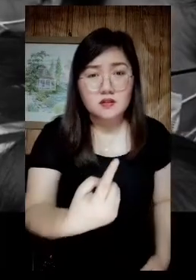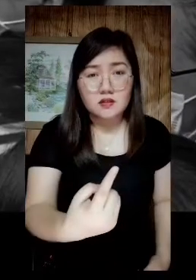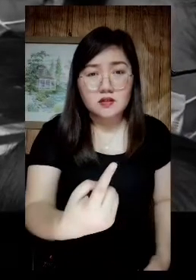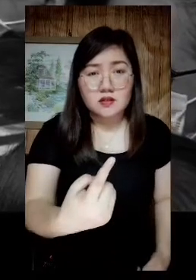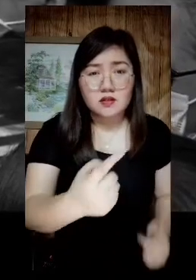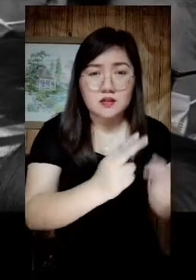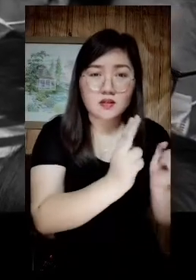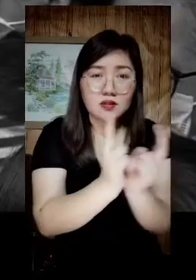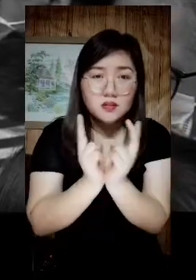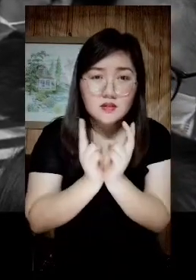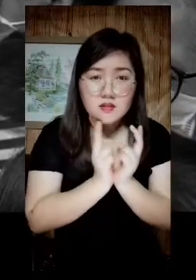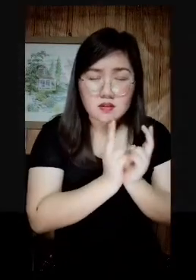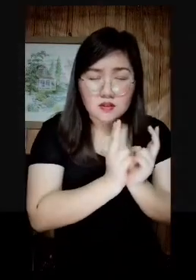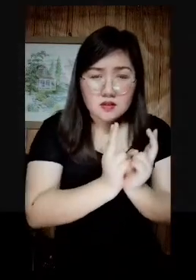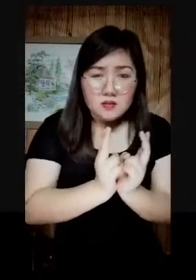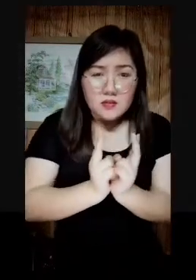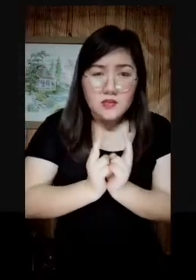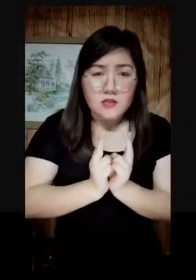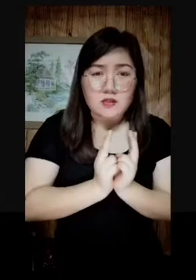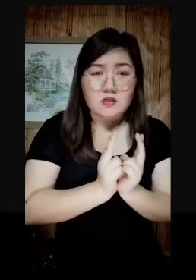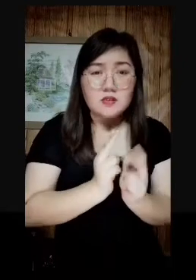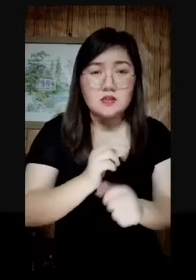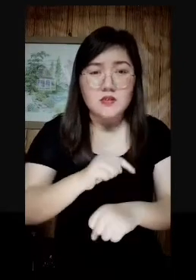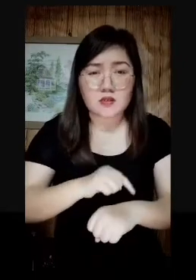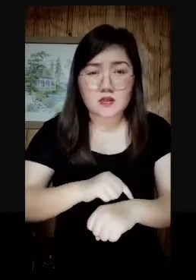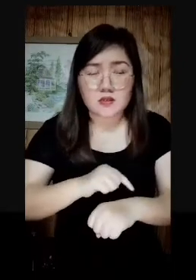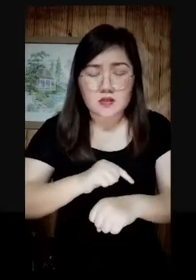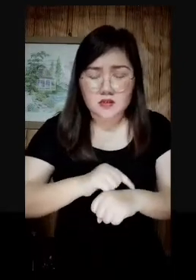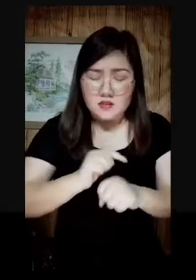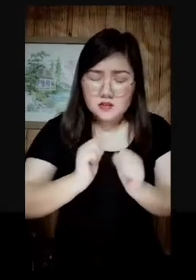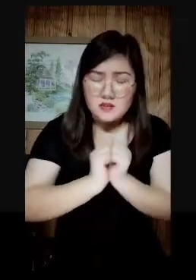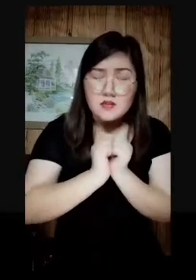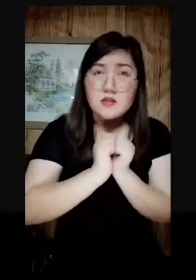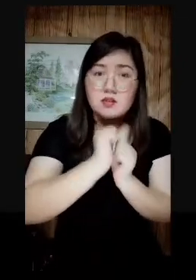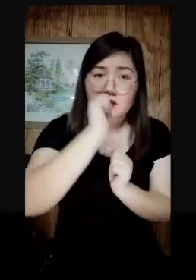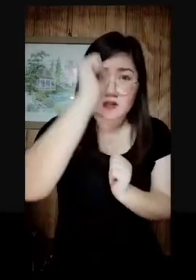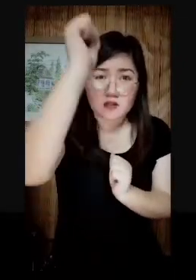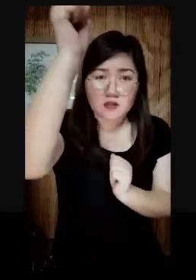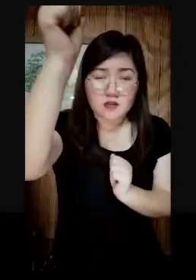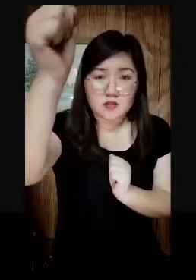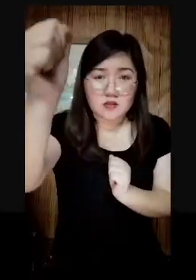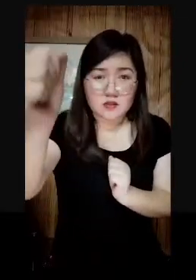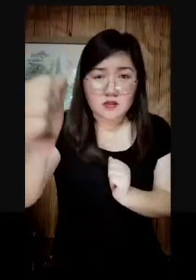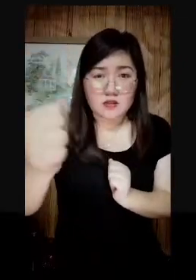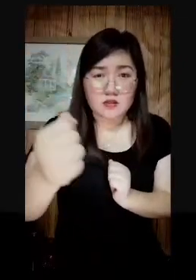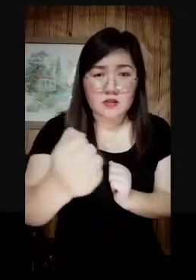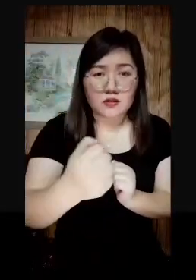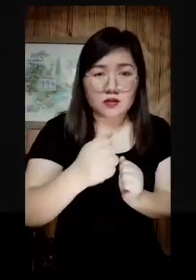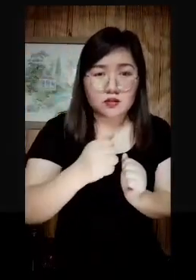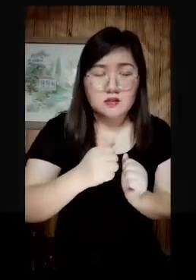magkakaisa sa panahong malayo sa isa't isa?